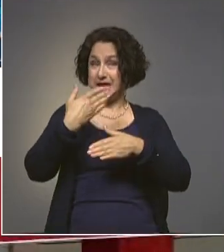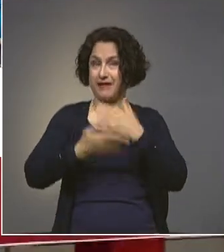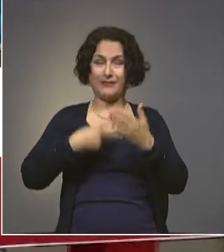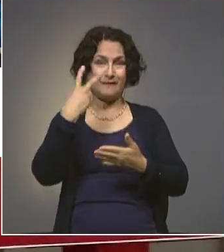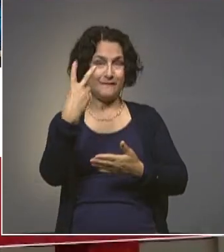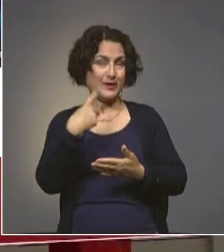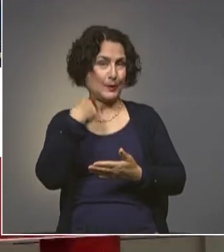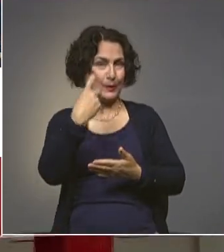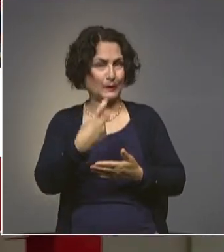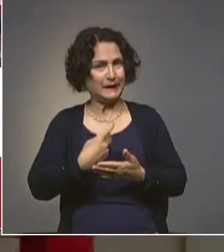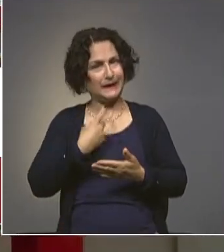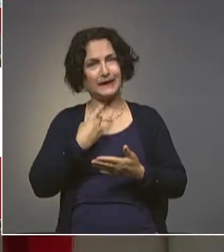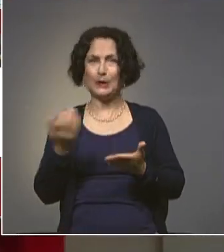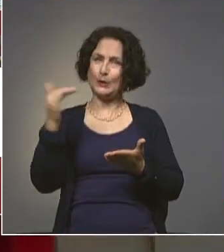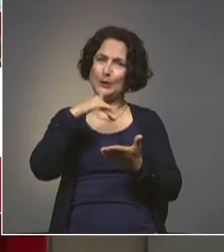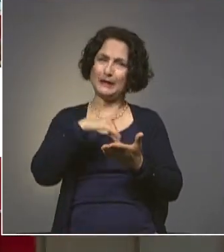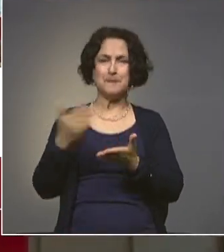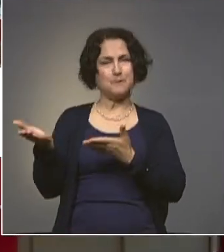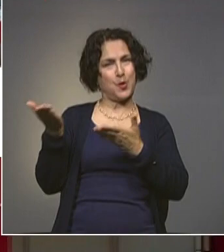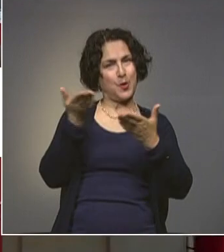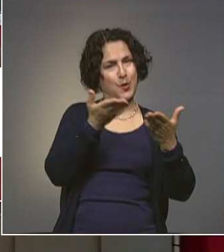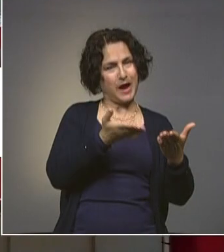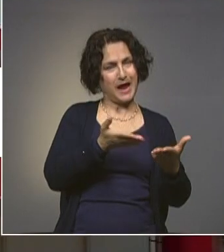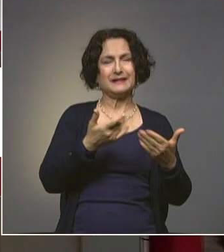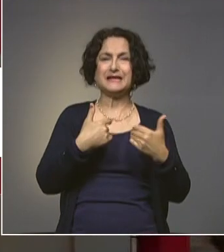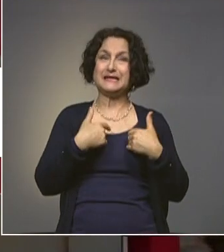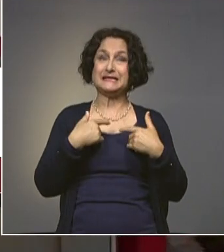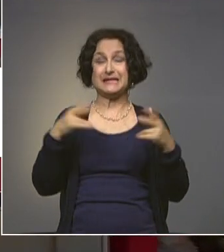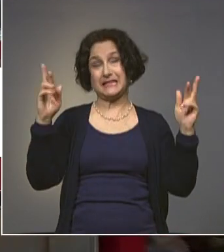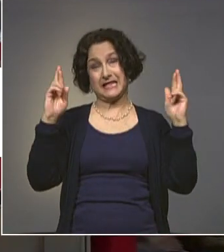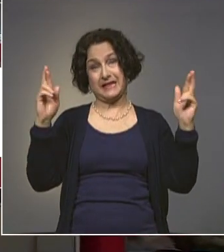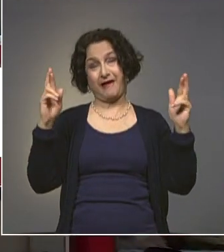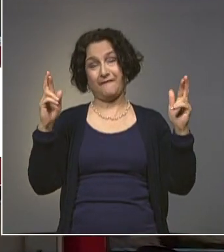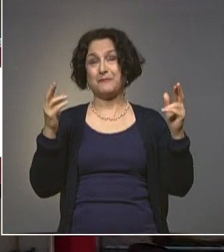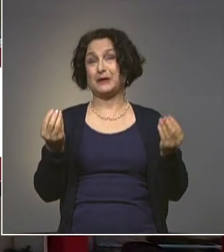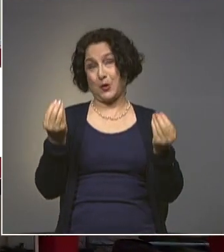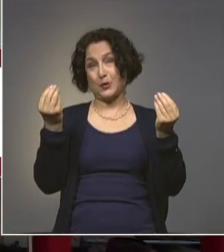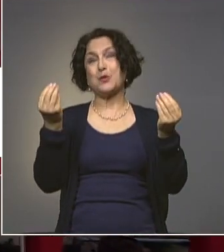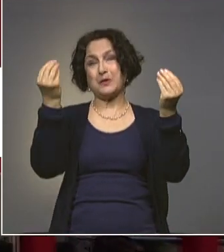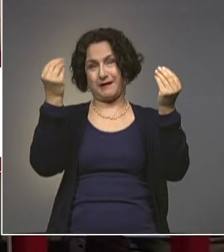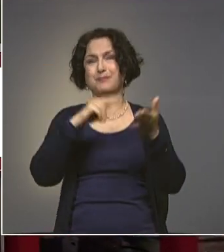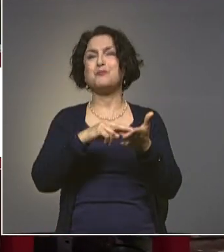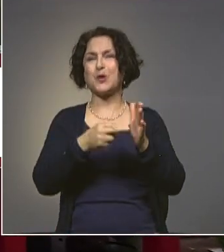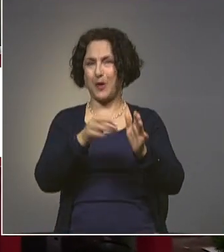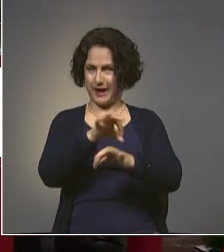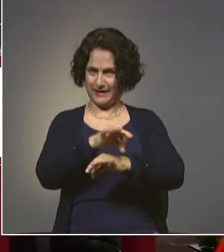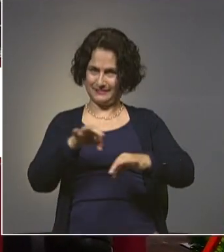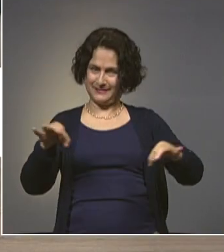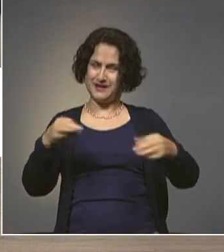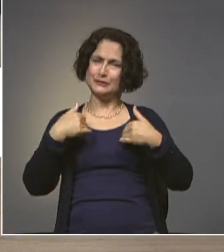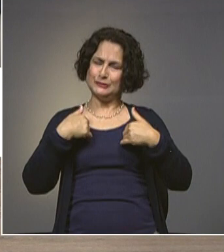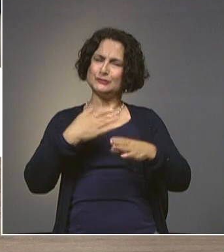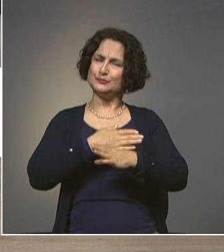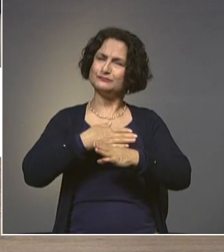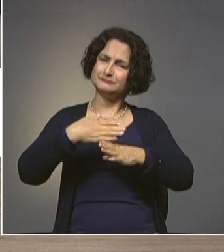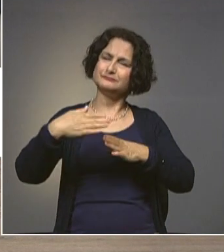ние подадохме проекта, очакваме оценка на проекта и се надяваме той да бъде одобрен, но независимо от това, ние ще продължим